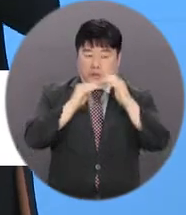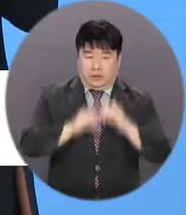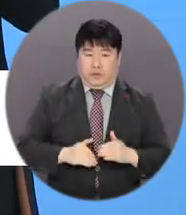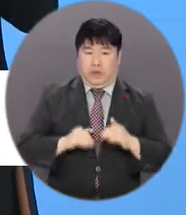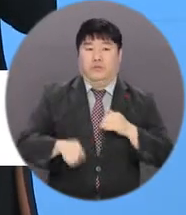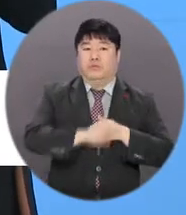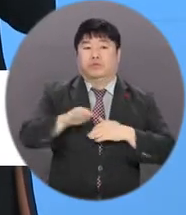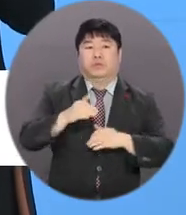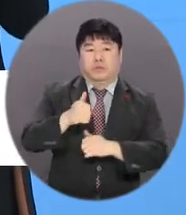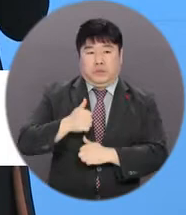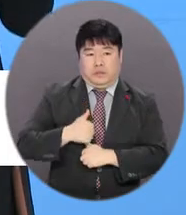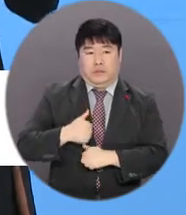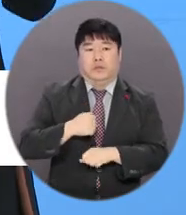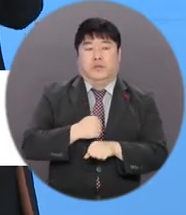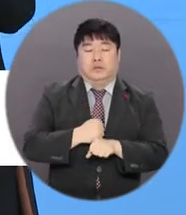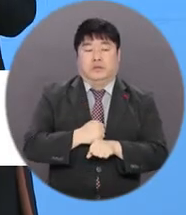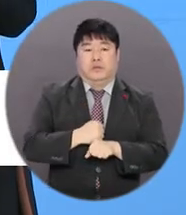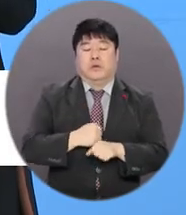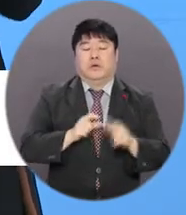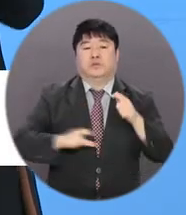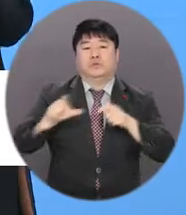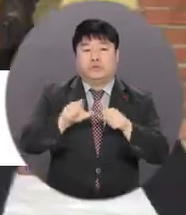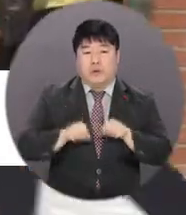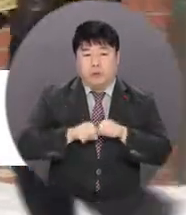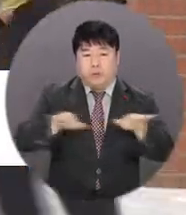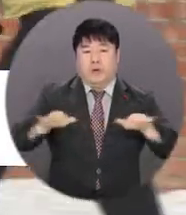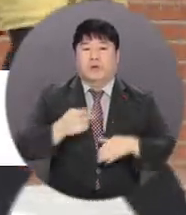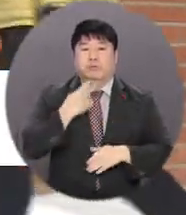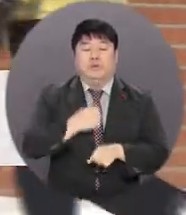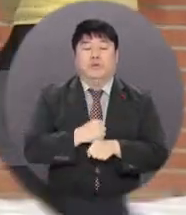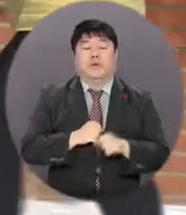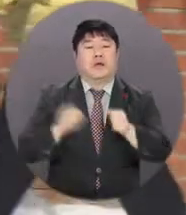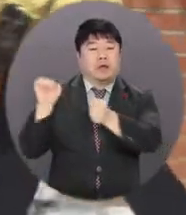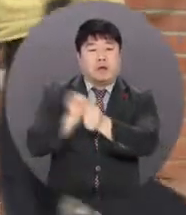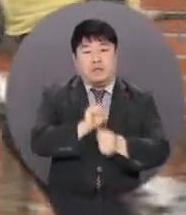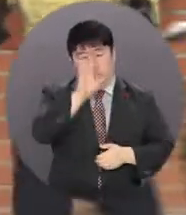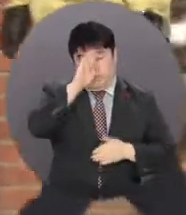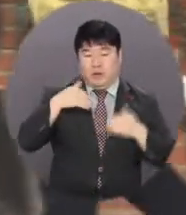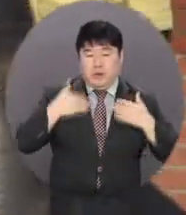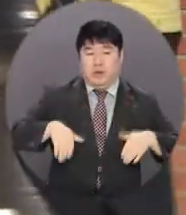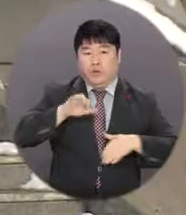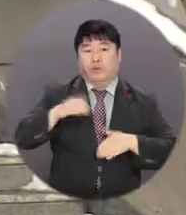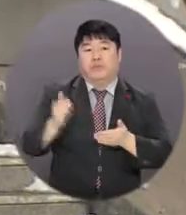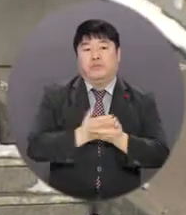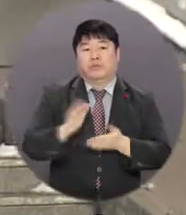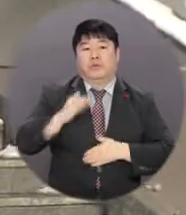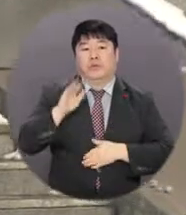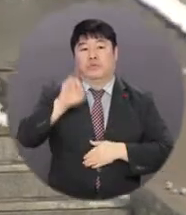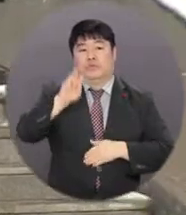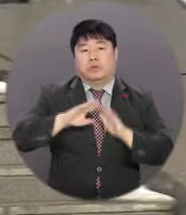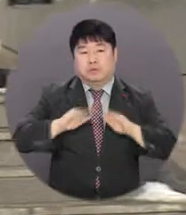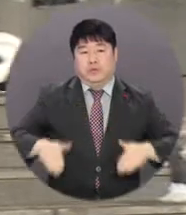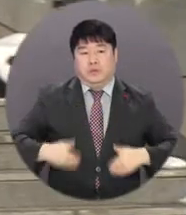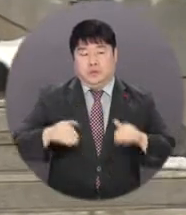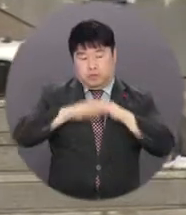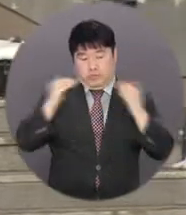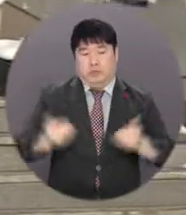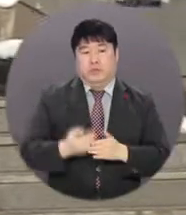저희들이 유지하면서 추가 확산이 없도록. 감염병 취약시설로 분류된 곳은 광주 전남에